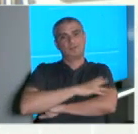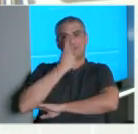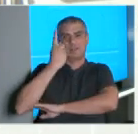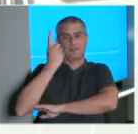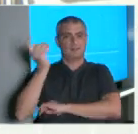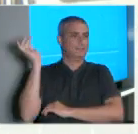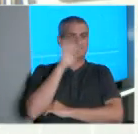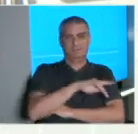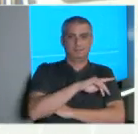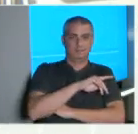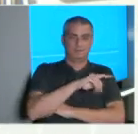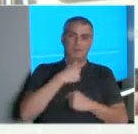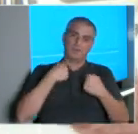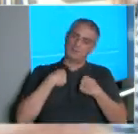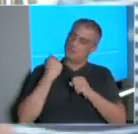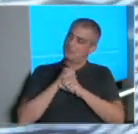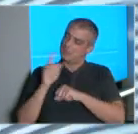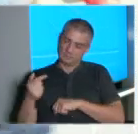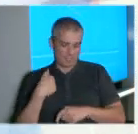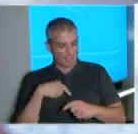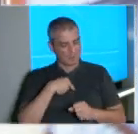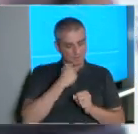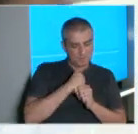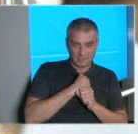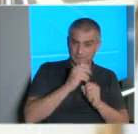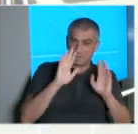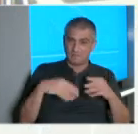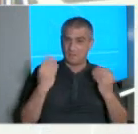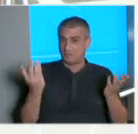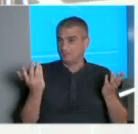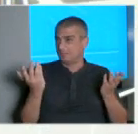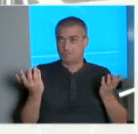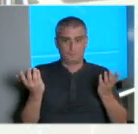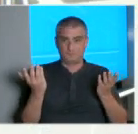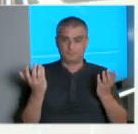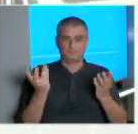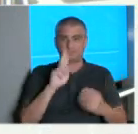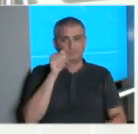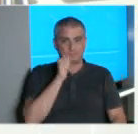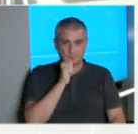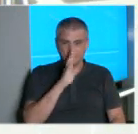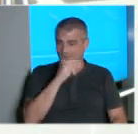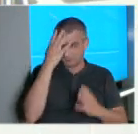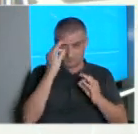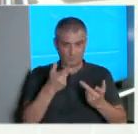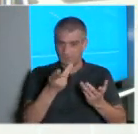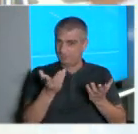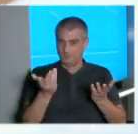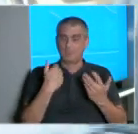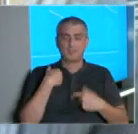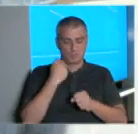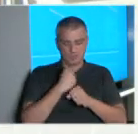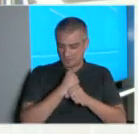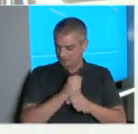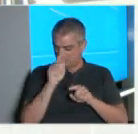מתקיד לשני, אנחנו נעשה ואנחנו נעשה, אפילו מה שמו, תשמע, כחול לבן, עם כל הכבוד להם, אנחנו